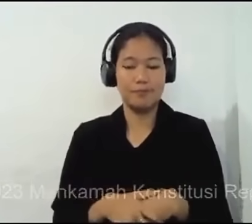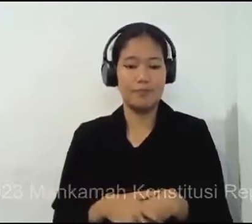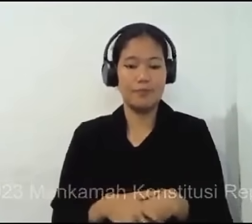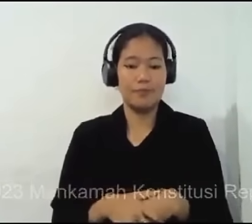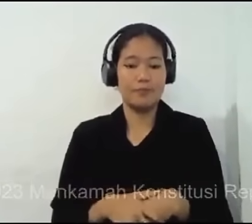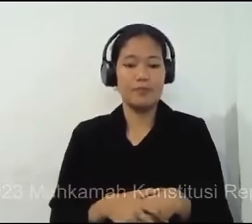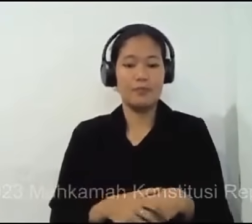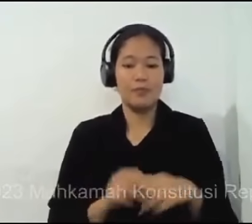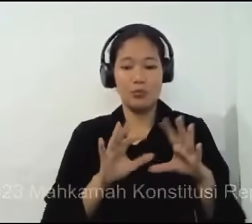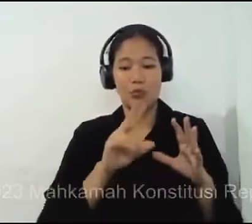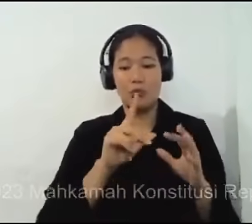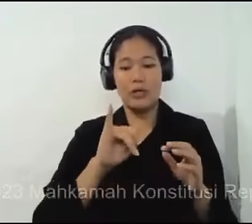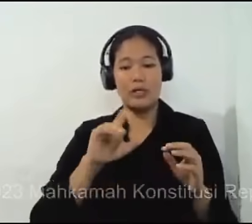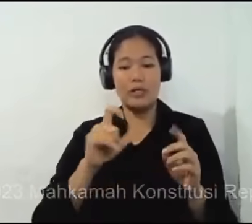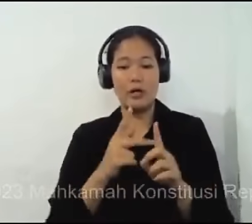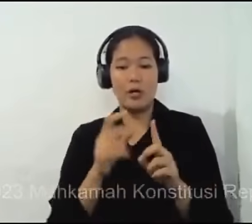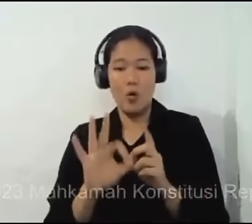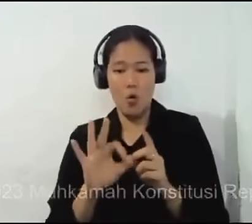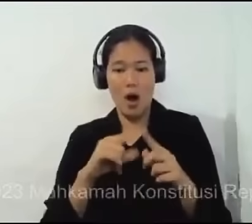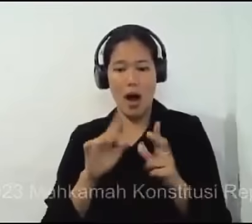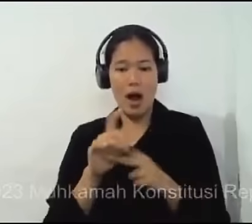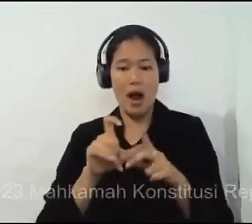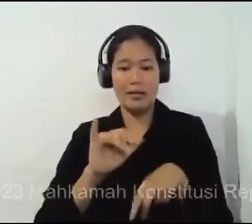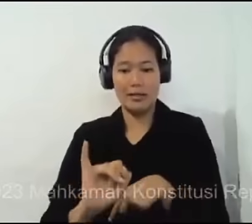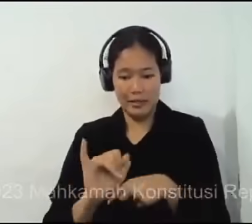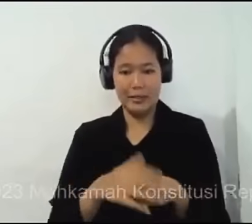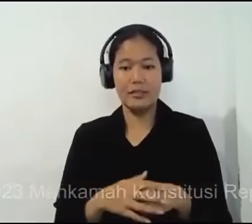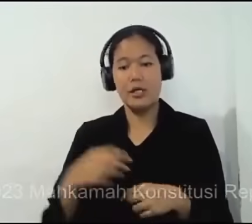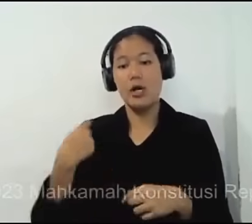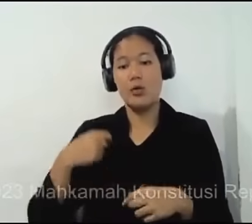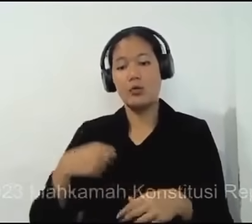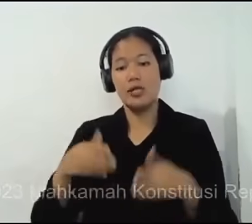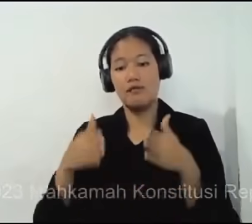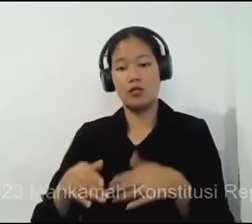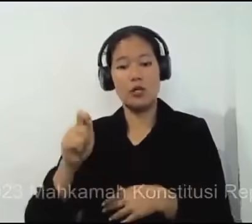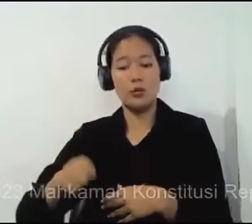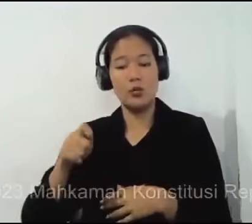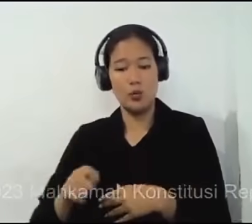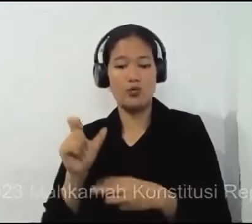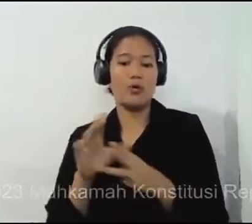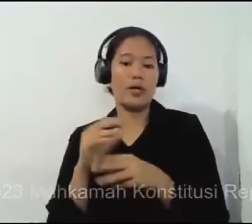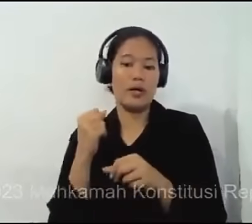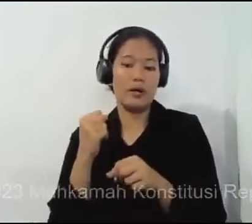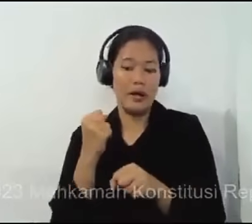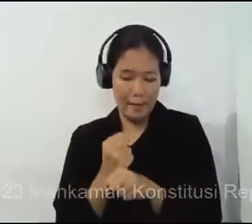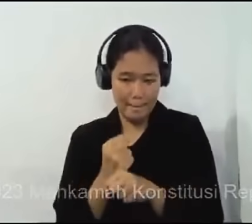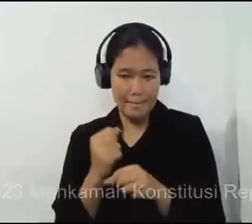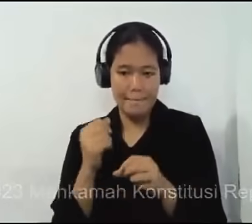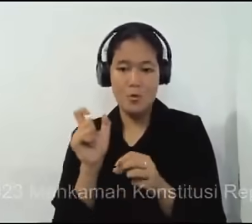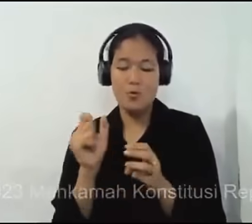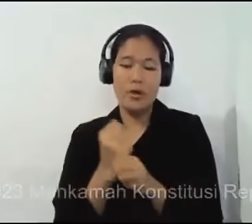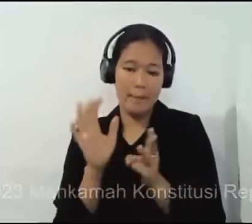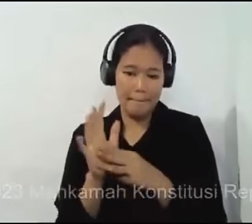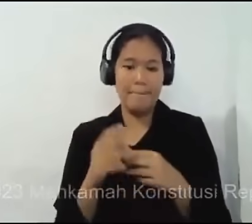Rico Andi Wibowo S LLM PHD Fakultas Hukum Universitas Gajah Mada